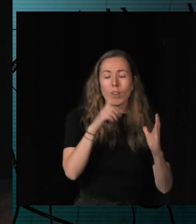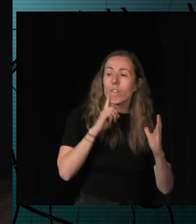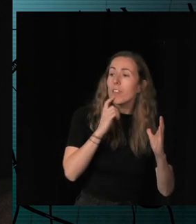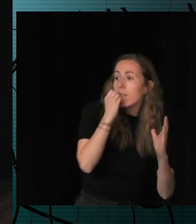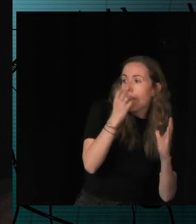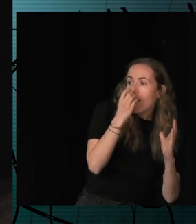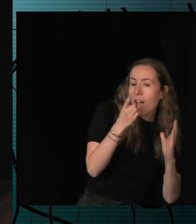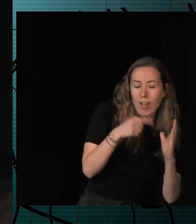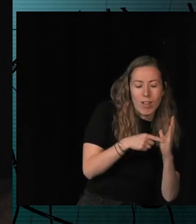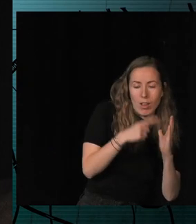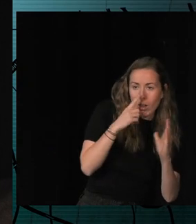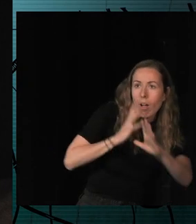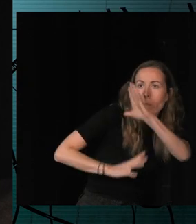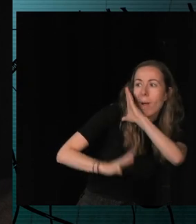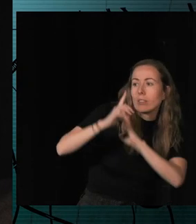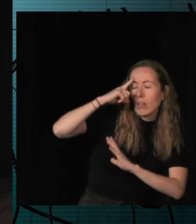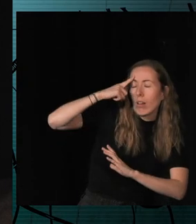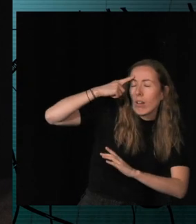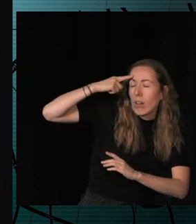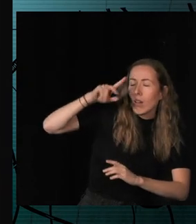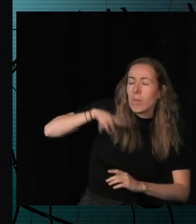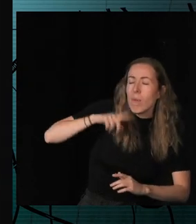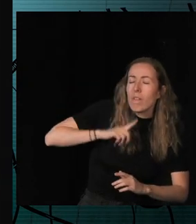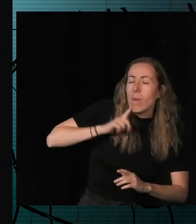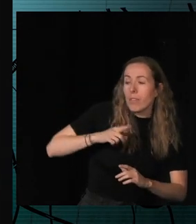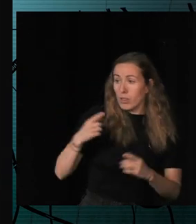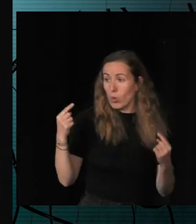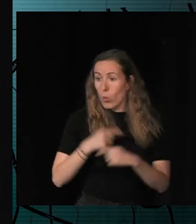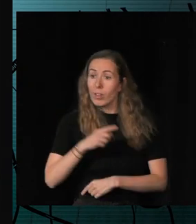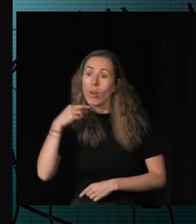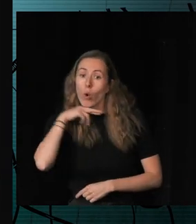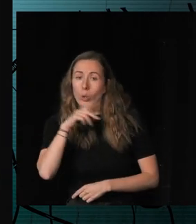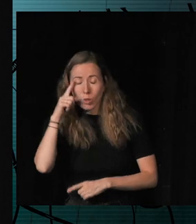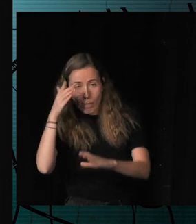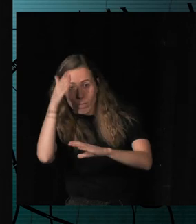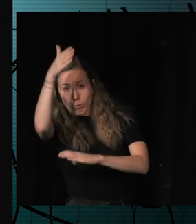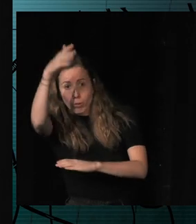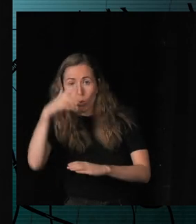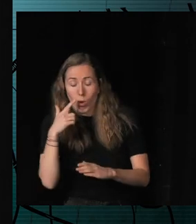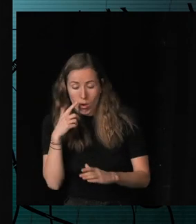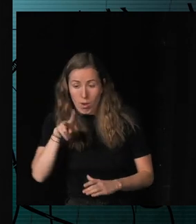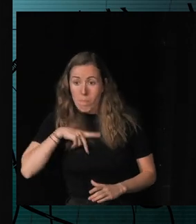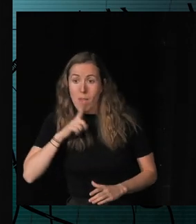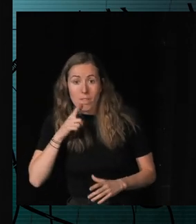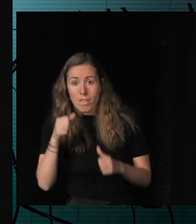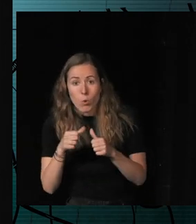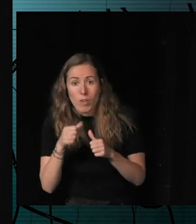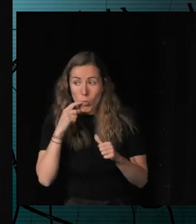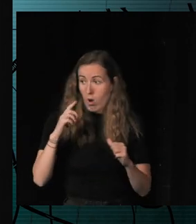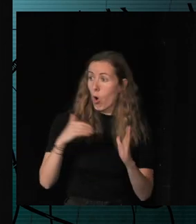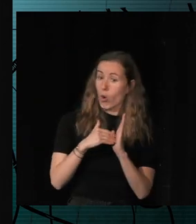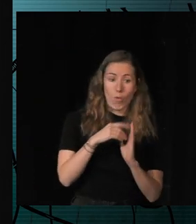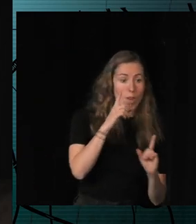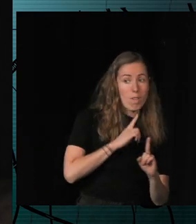fille et rose elle est dans la crainte du futur au contraire de qui risque d'arriver à sa fille que l'histoire se répète et cetera donc encore une fois onevent à cette histoire de facette d'une même